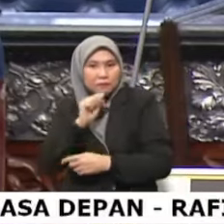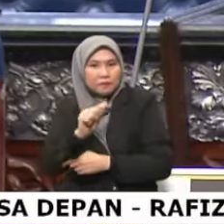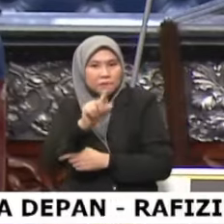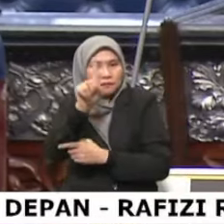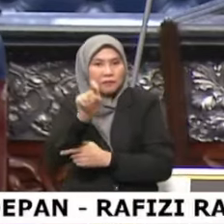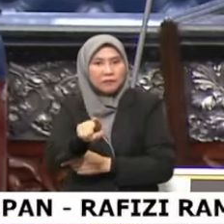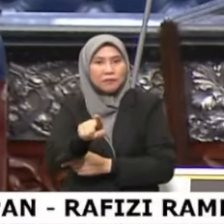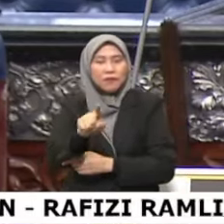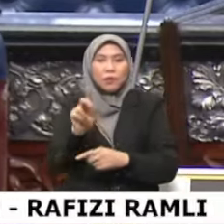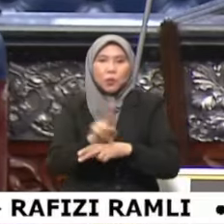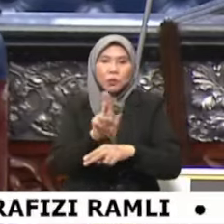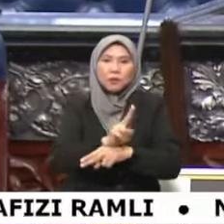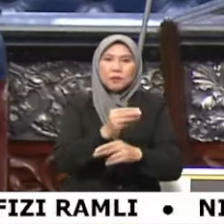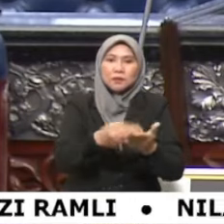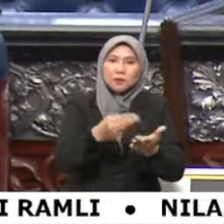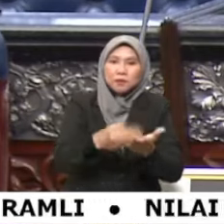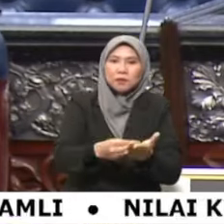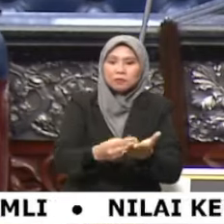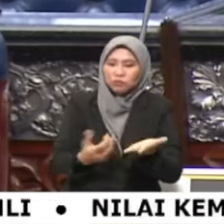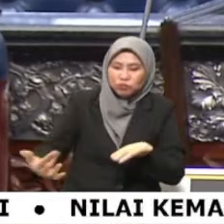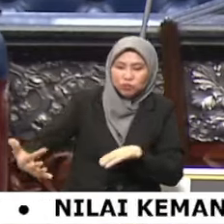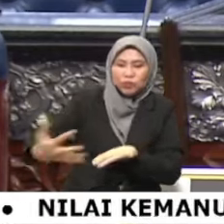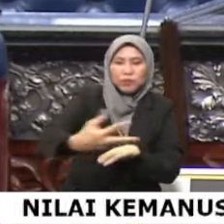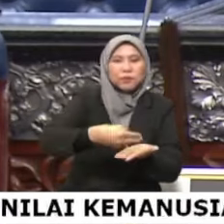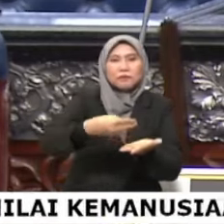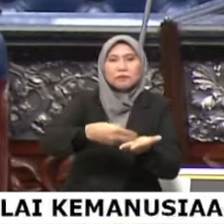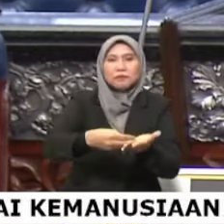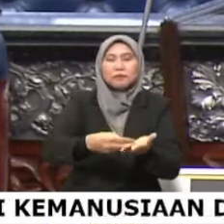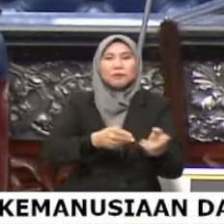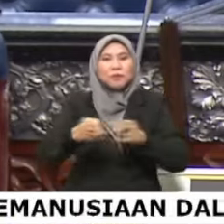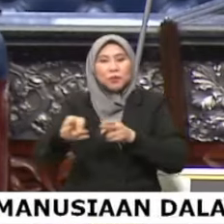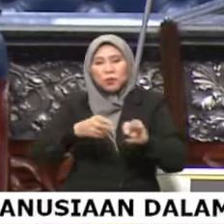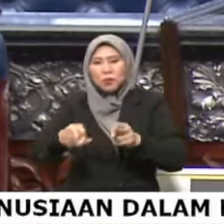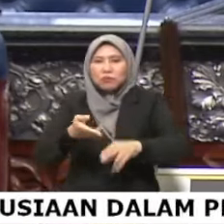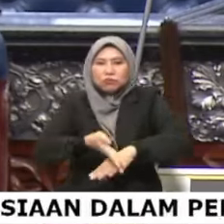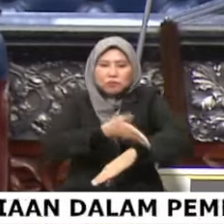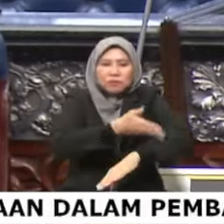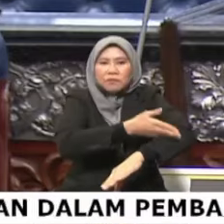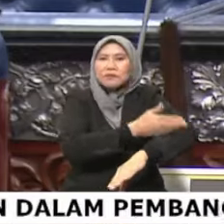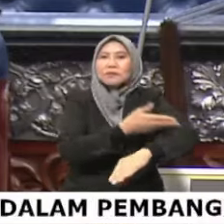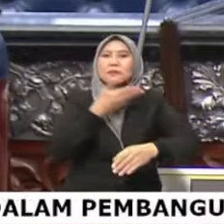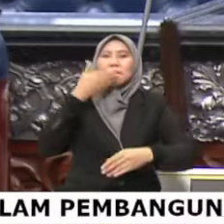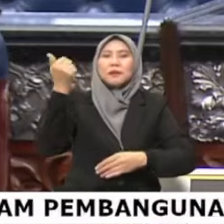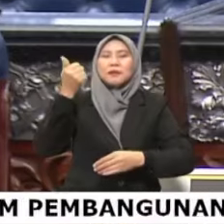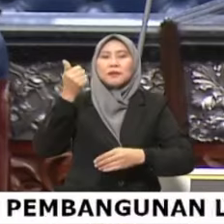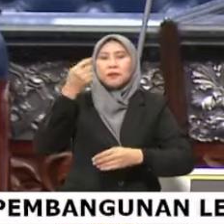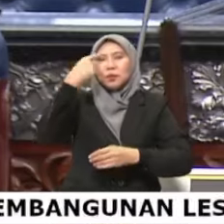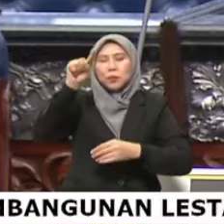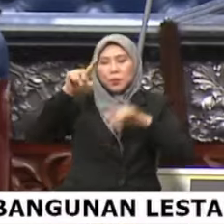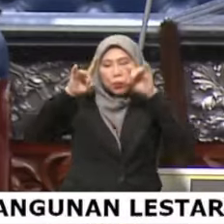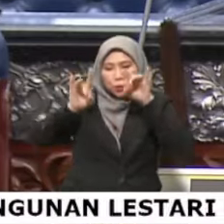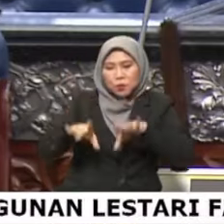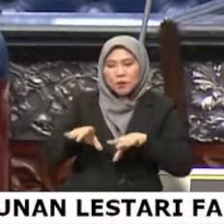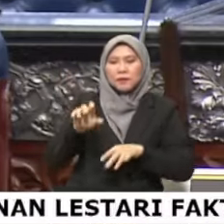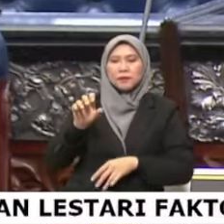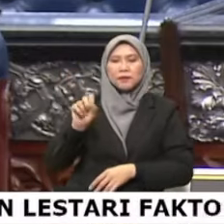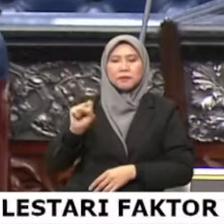untuk menggunakan kos yang dikutip semua tu untuk pengurusan yang lebih baik kepada ujian CLP